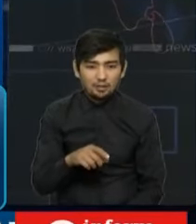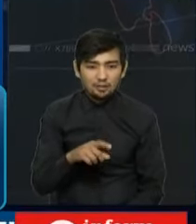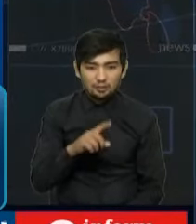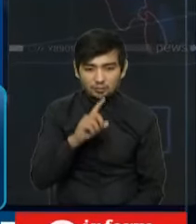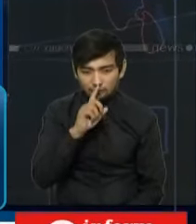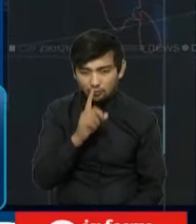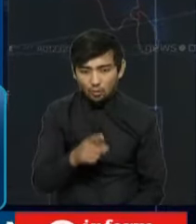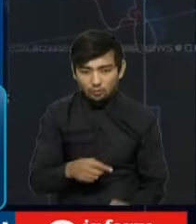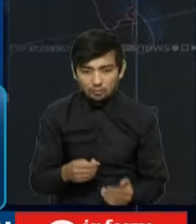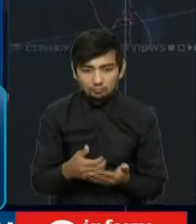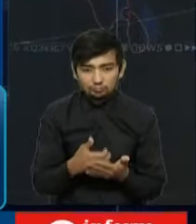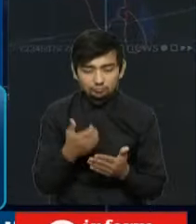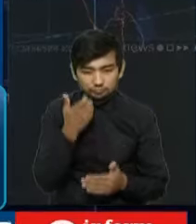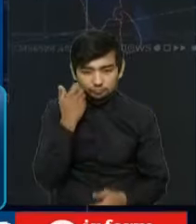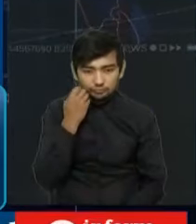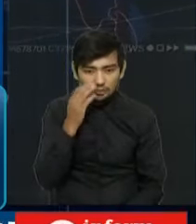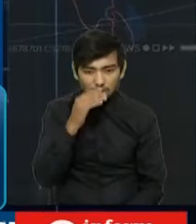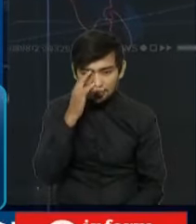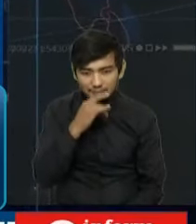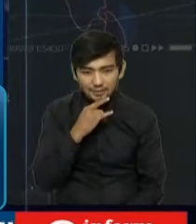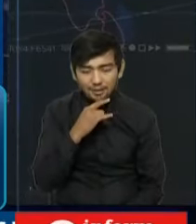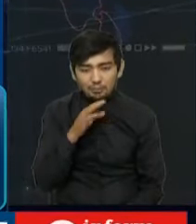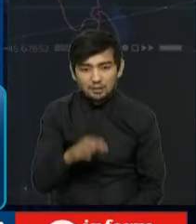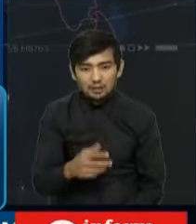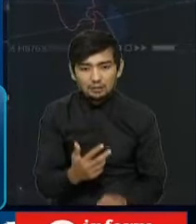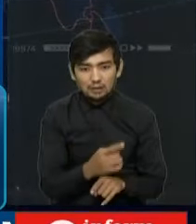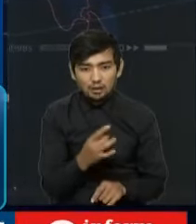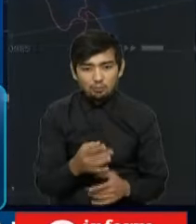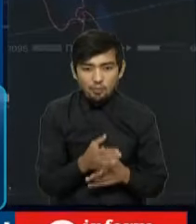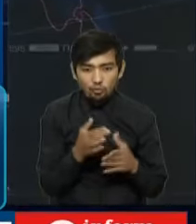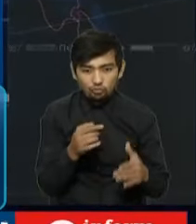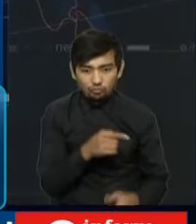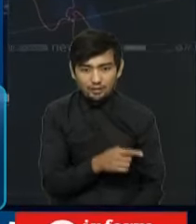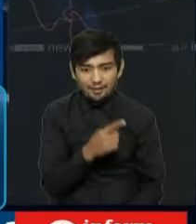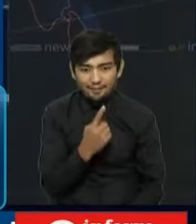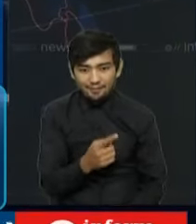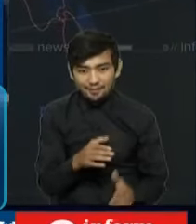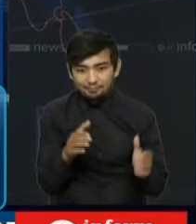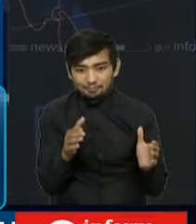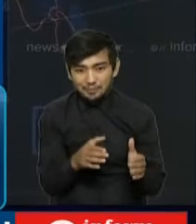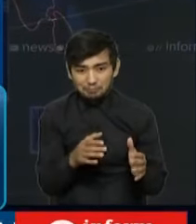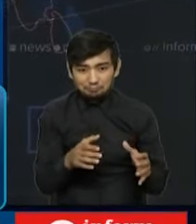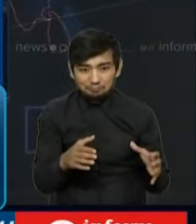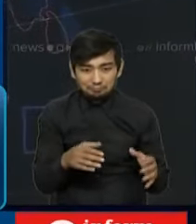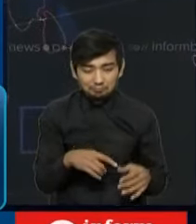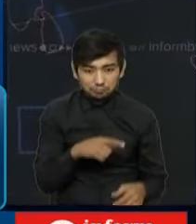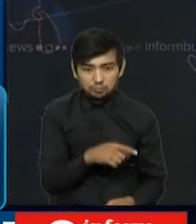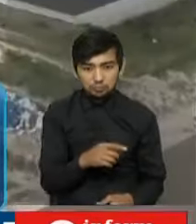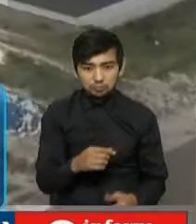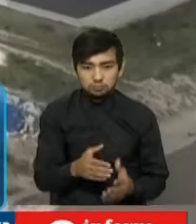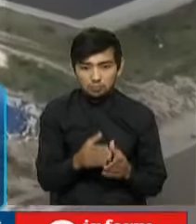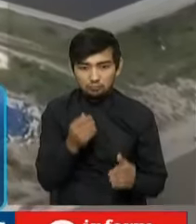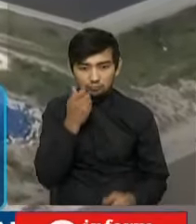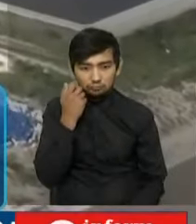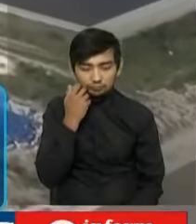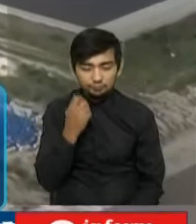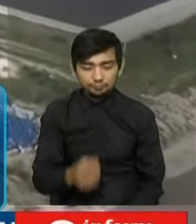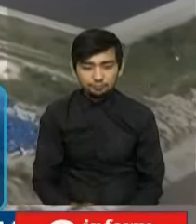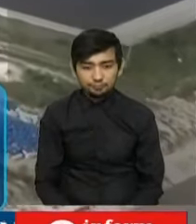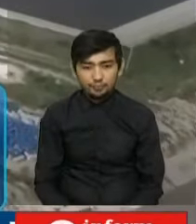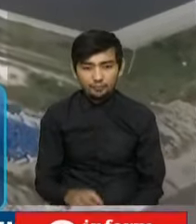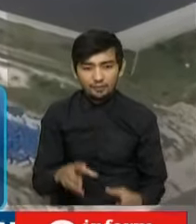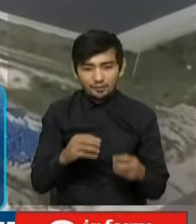потребления энергии в Казахстане. Представьте, вот одна небольшая станция дает такой объем генерации. Стабильной энергии. По